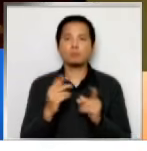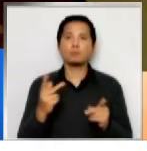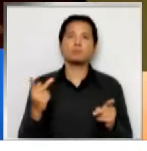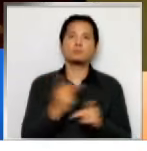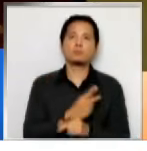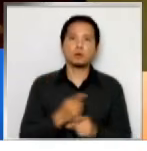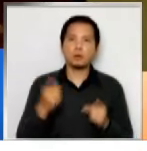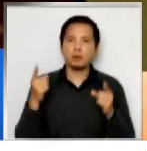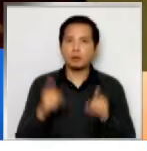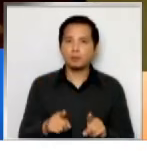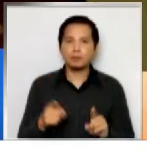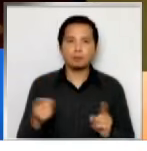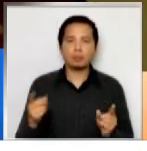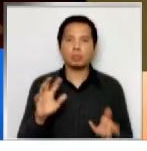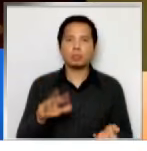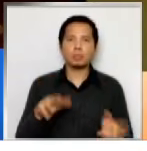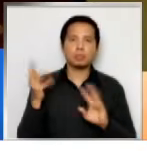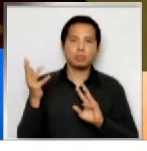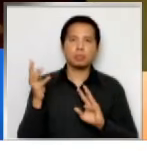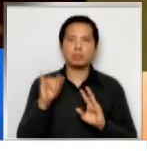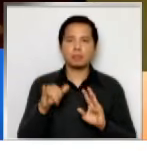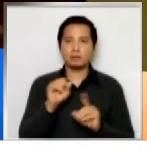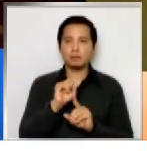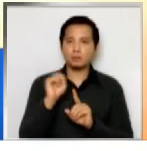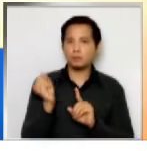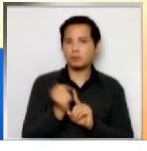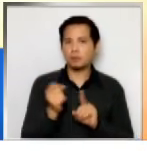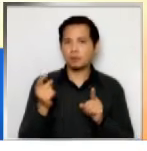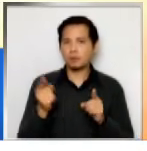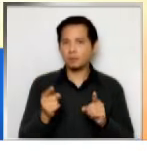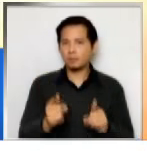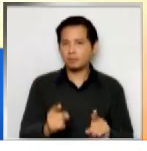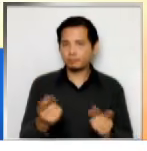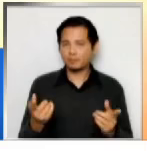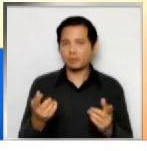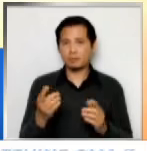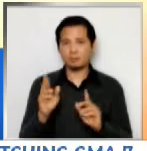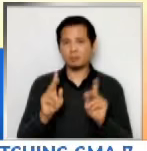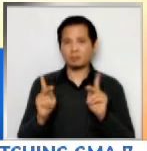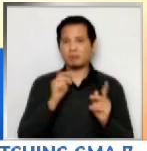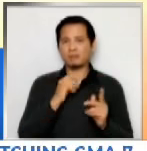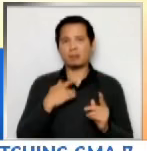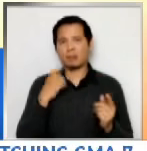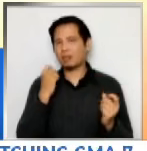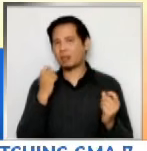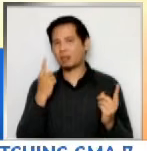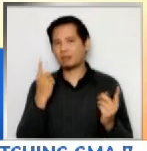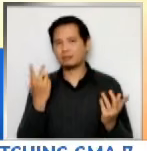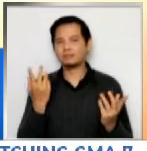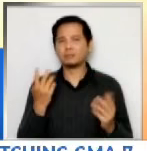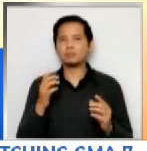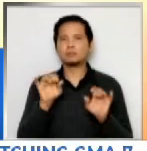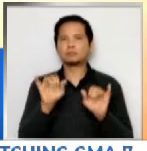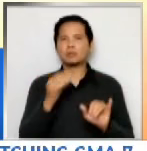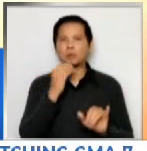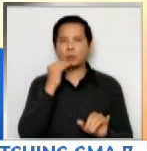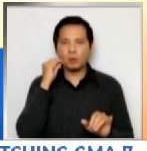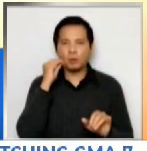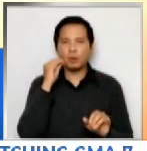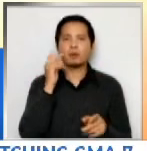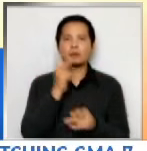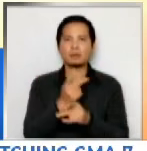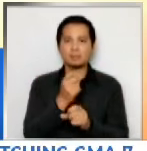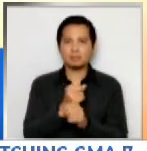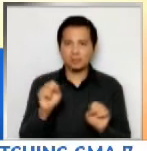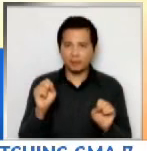ganitong klaseng hindi pagkakaintindihan. So we really need to stay home and stay safe. And for, di